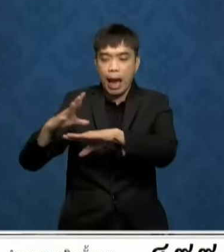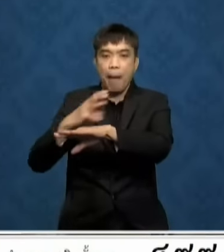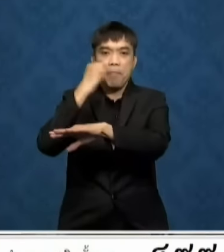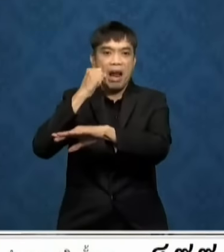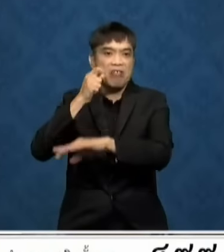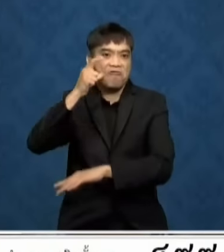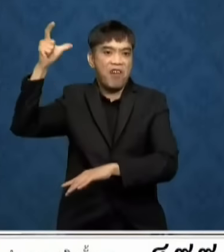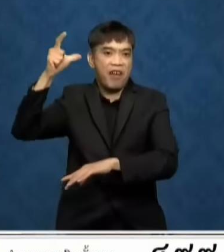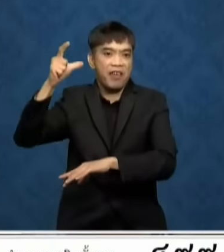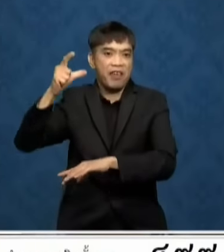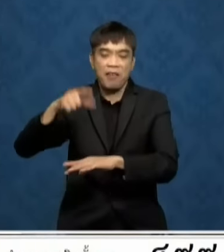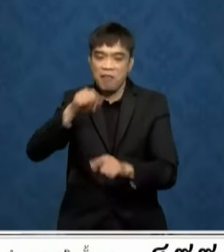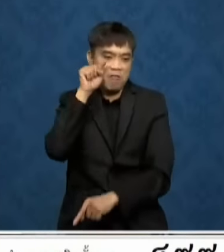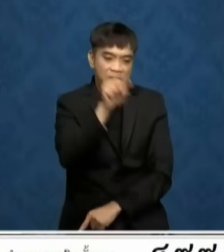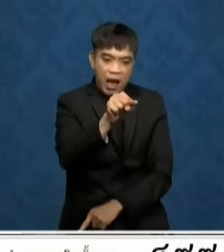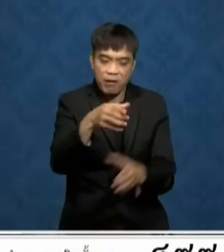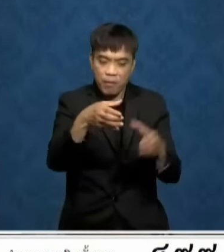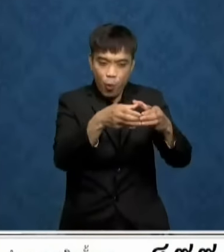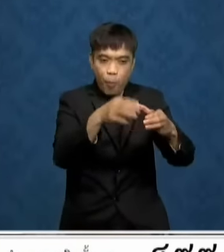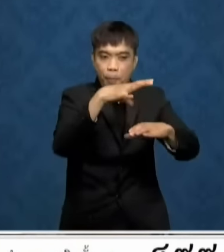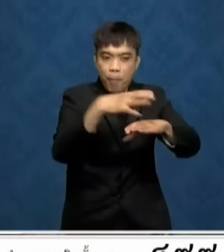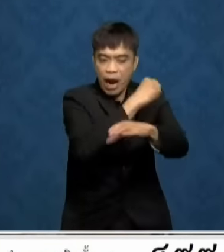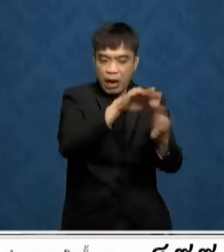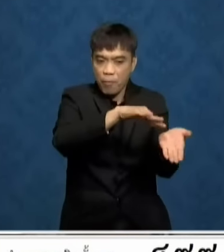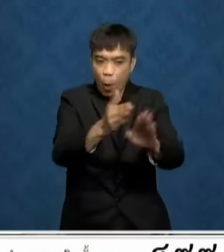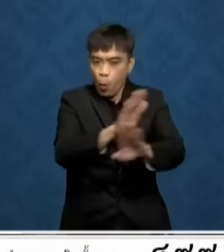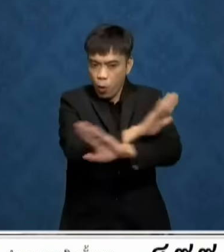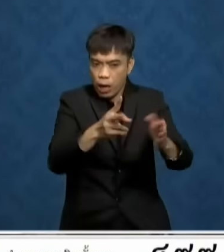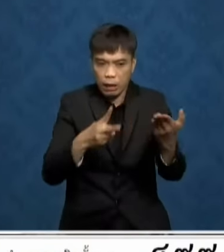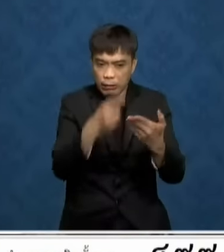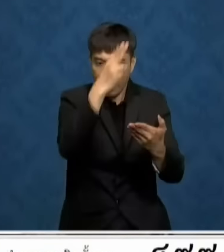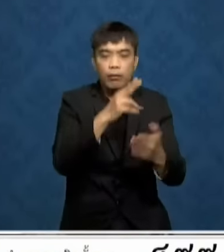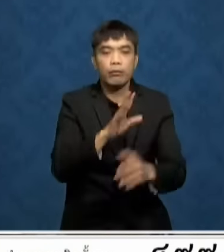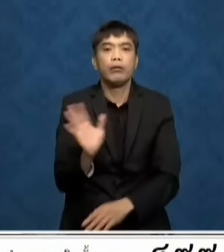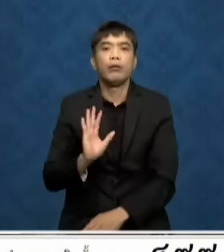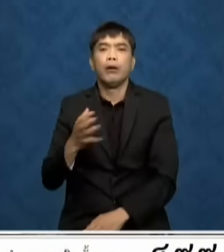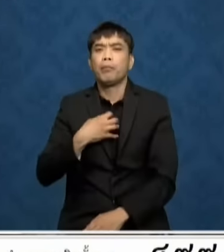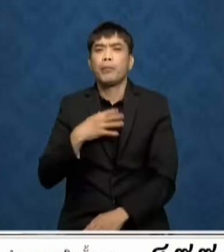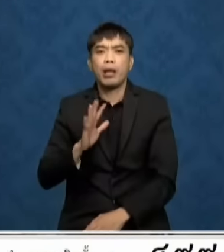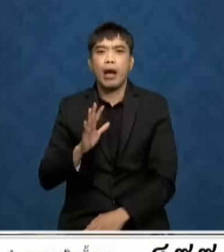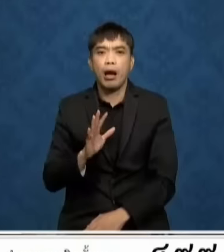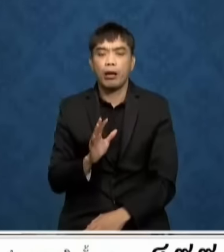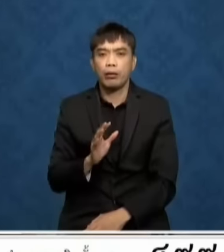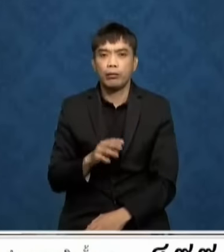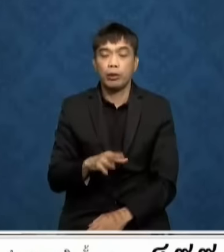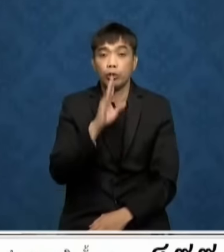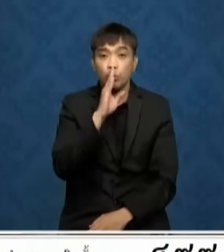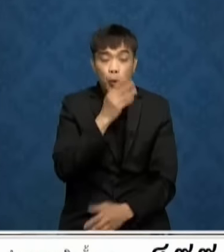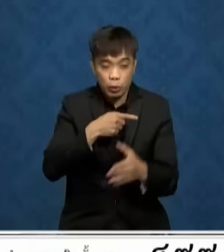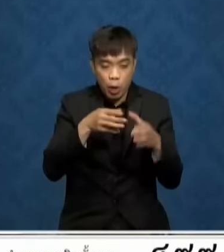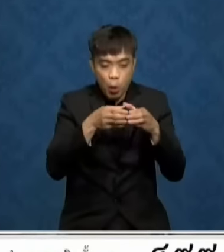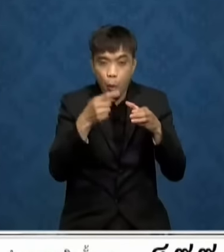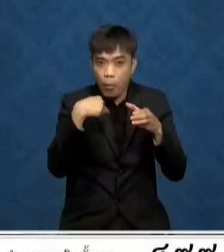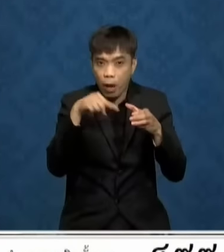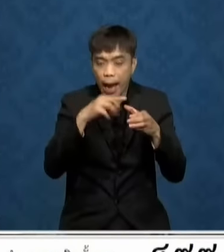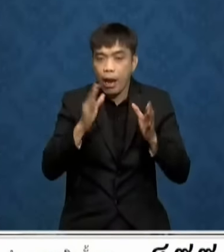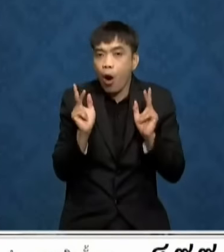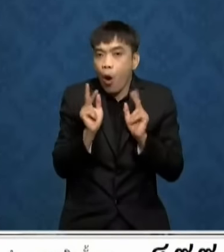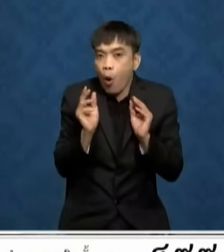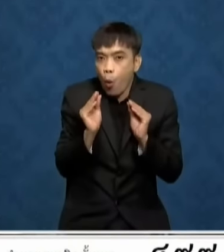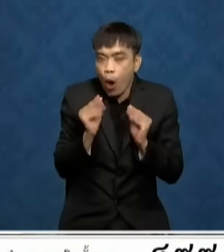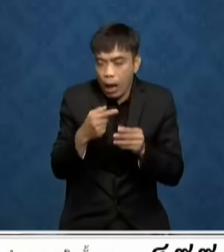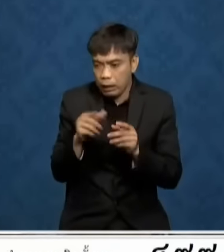หัวยุบพรรคการเมืองที่เป็นของประชาชนแบบที่ผ่านมาอีกแล้วถ้าจะมีใครกลัวการเปลี่ยนแปลงต้องไม่ให้ทางเลือกเขาครับเพื่อให้เ